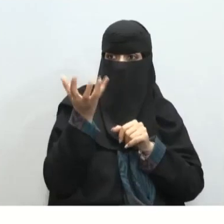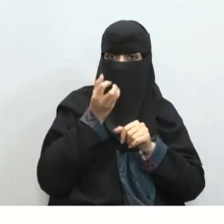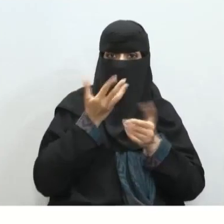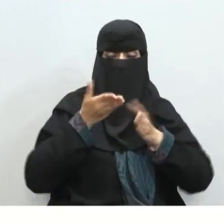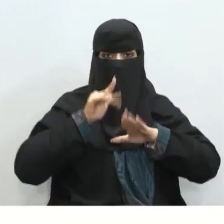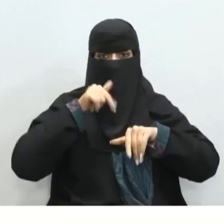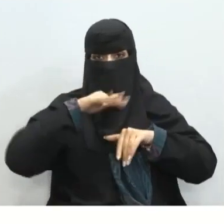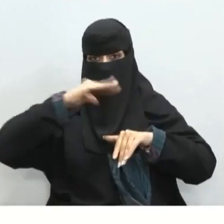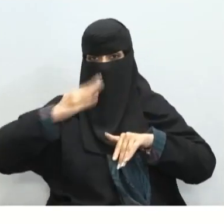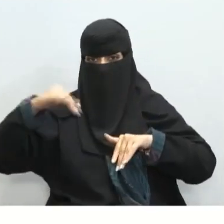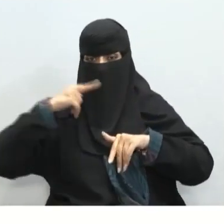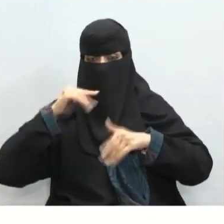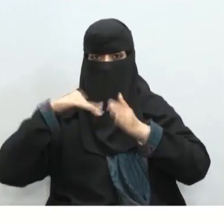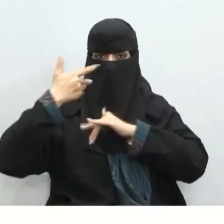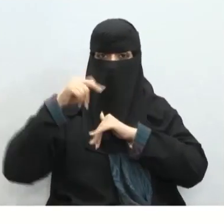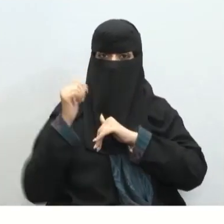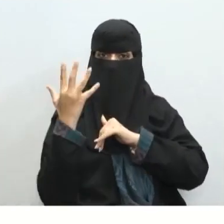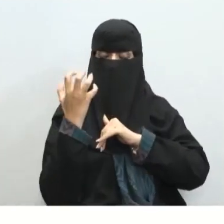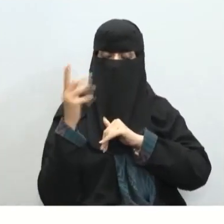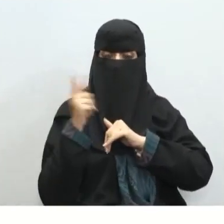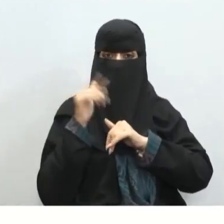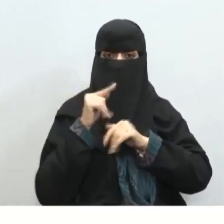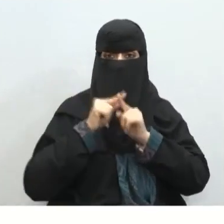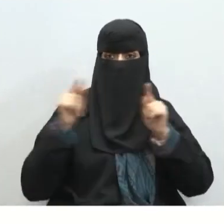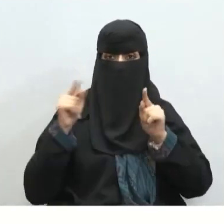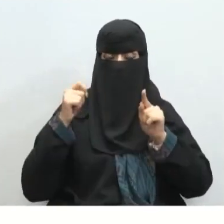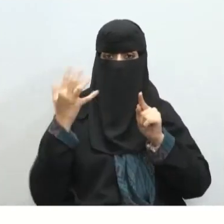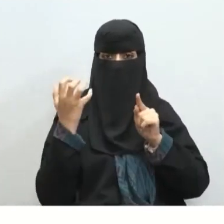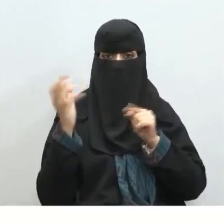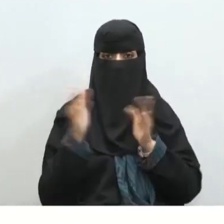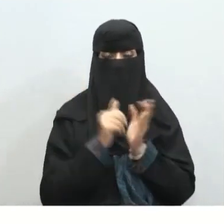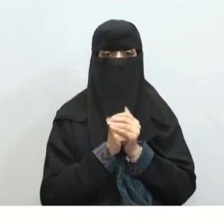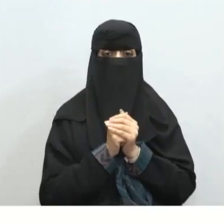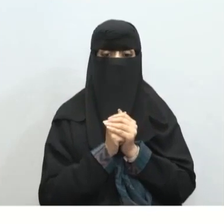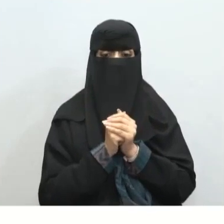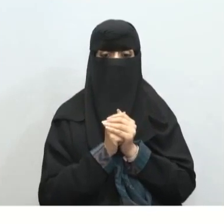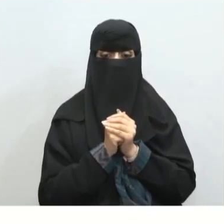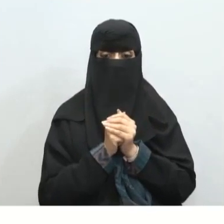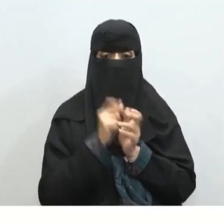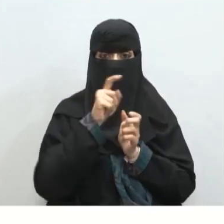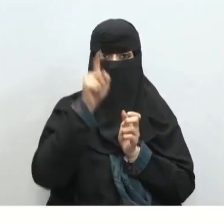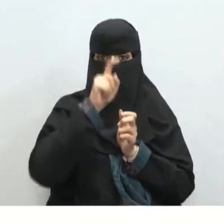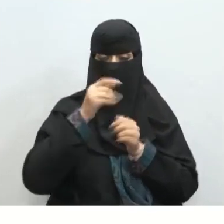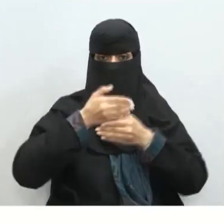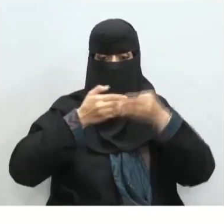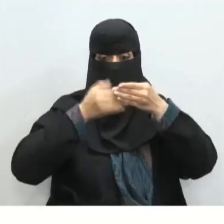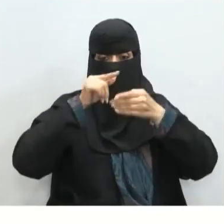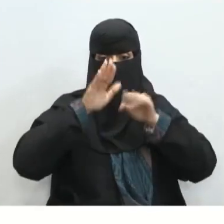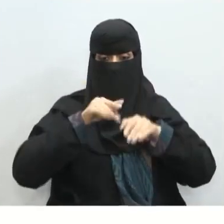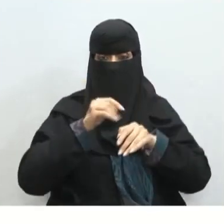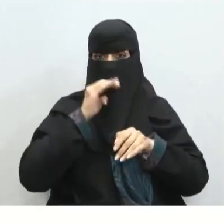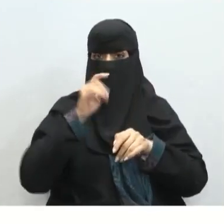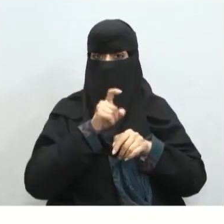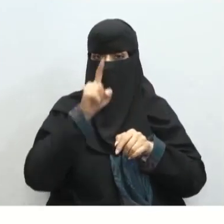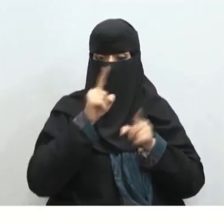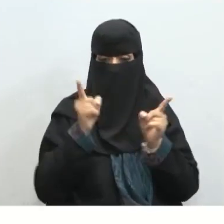اكبر موجه عند مقدار 500 او عند طول موجي 500 في الاسئله البنائيه